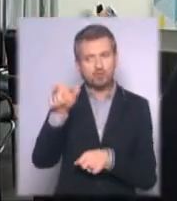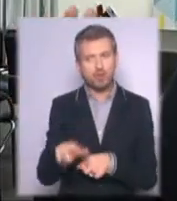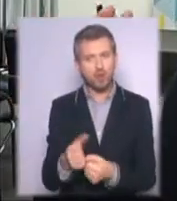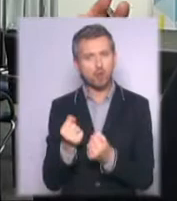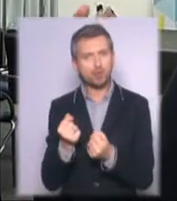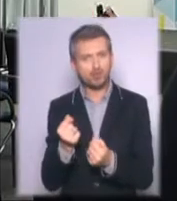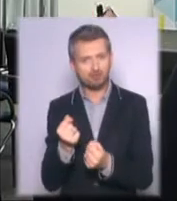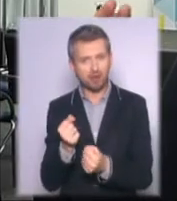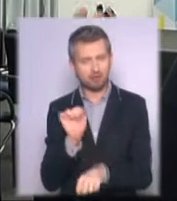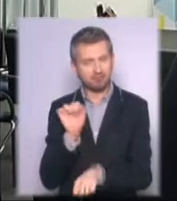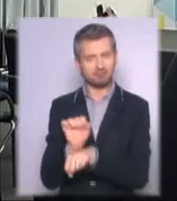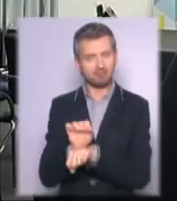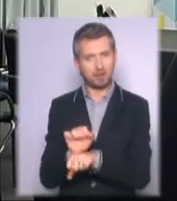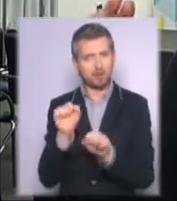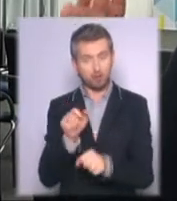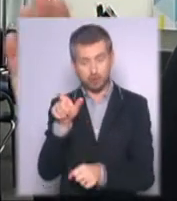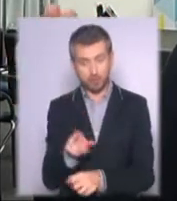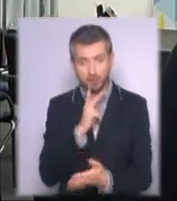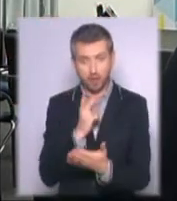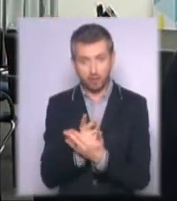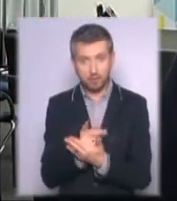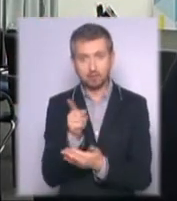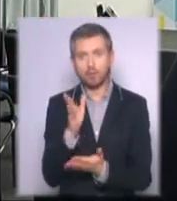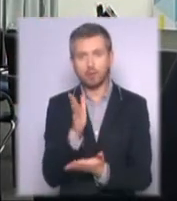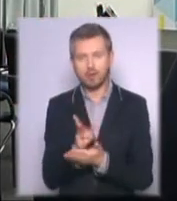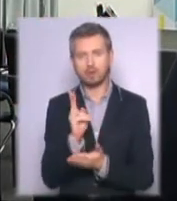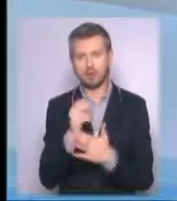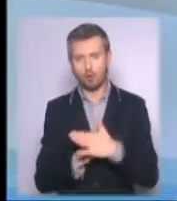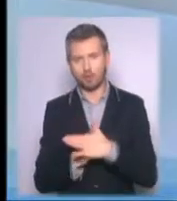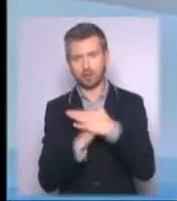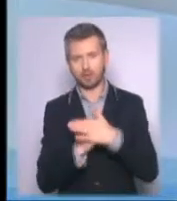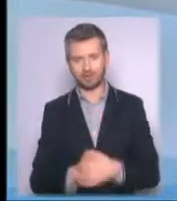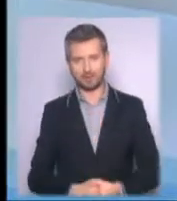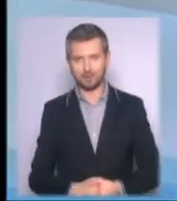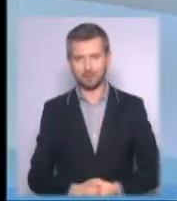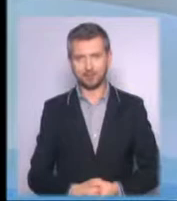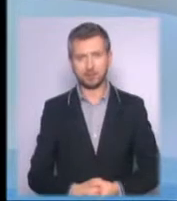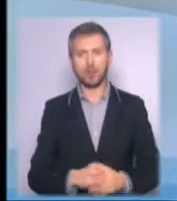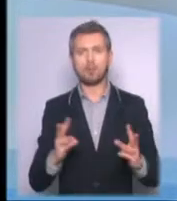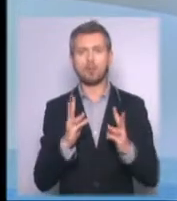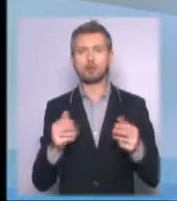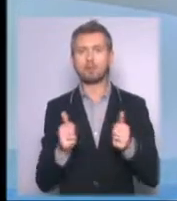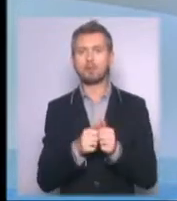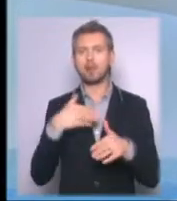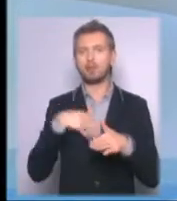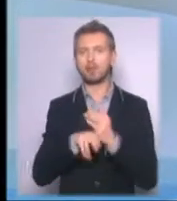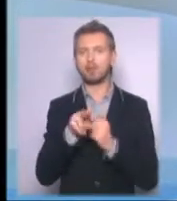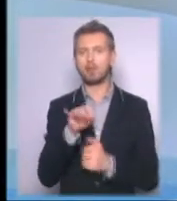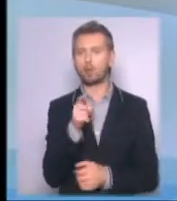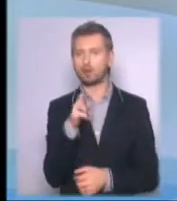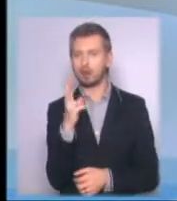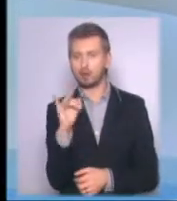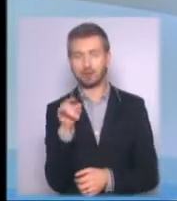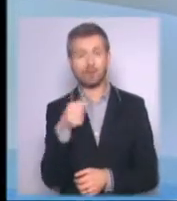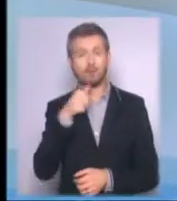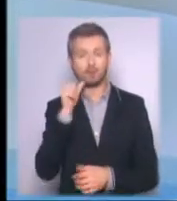удержать, и она может человеку показать, что ему есть на кого опираться. Пожежа біля станції метро Позняки. Там учора